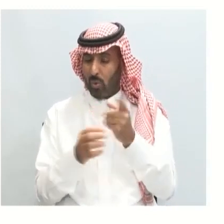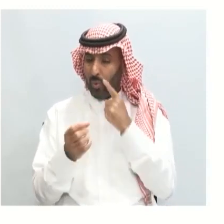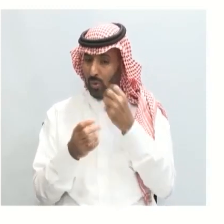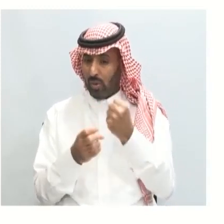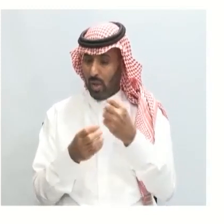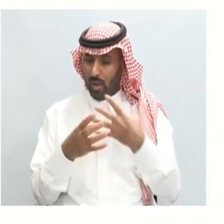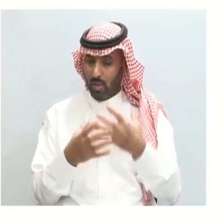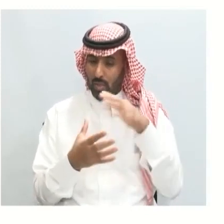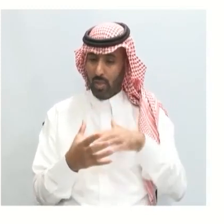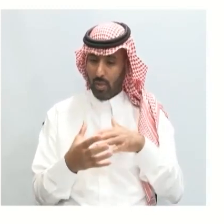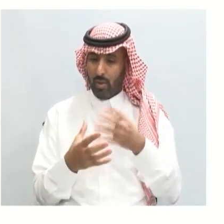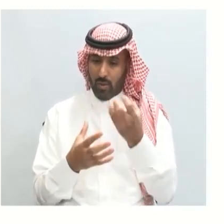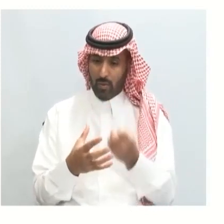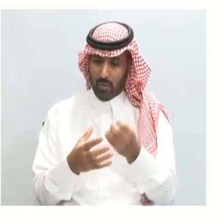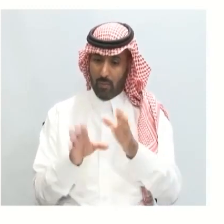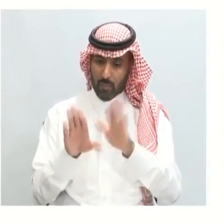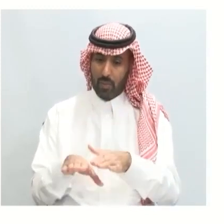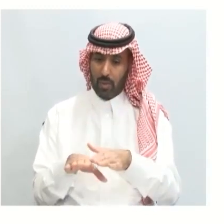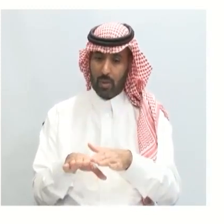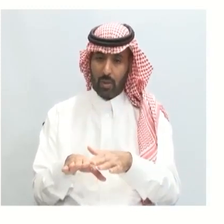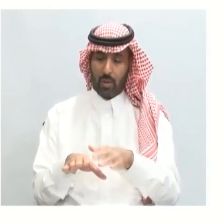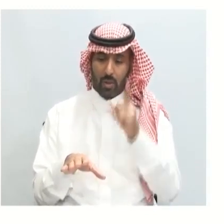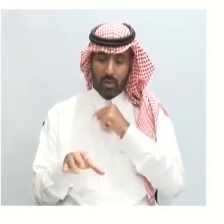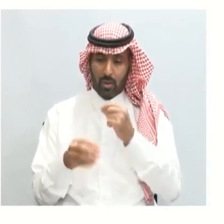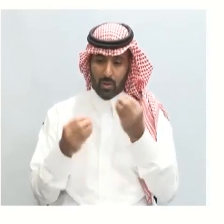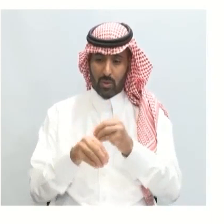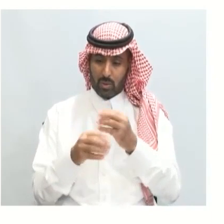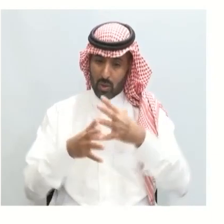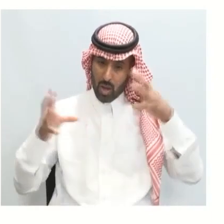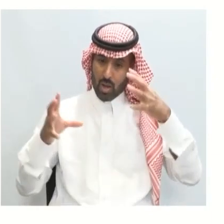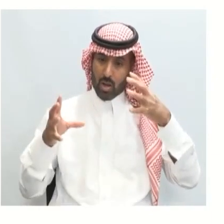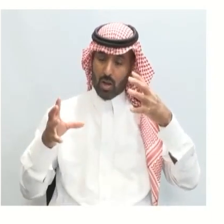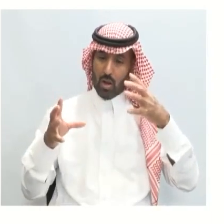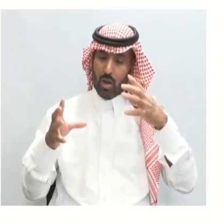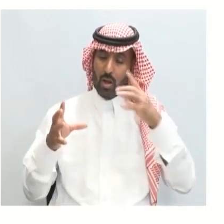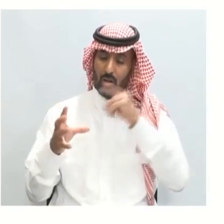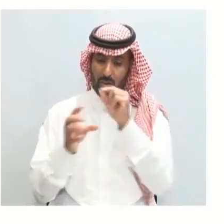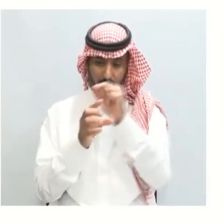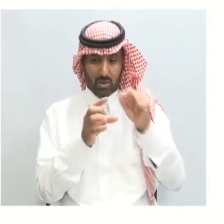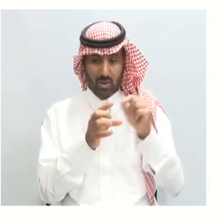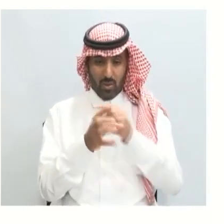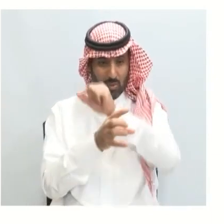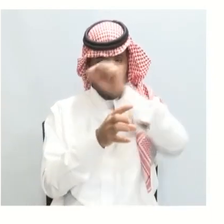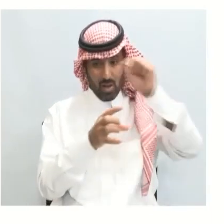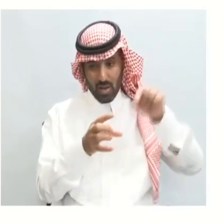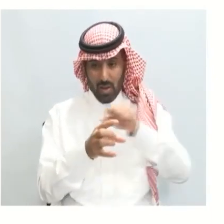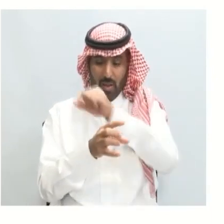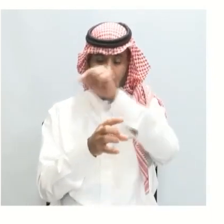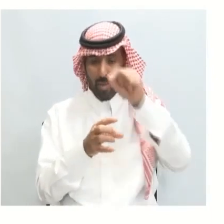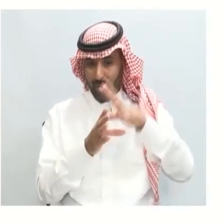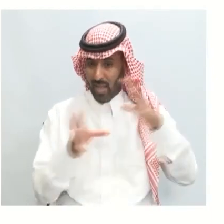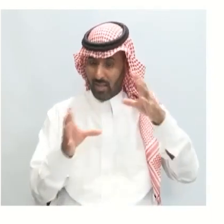الضغط حتى يبقى الضغط ثابت لابد ان يزيد الحجم اذ تحتاج الجسيمات الى الانتقال الى مسافات